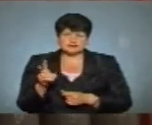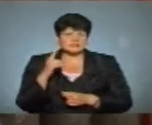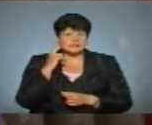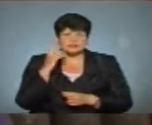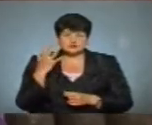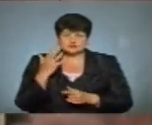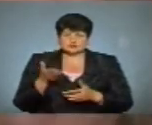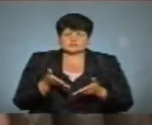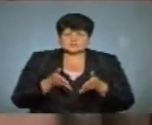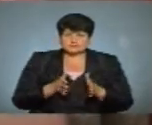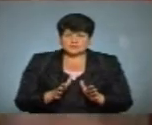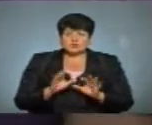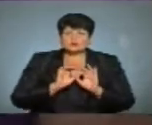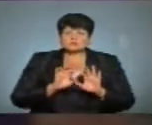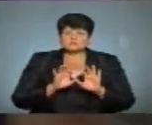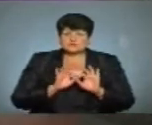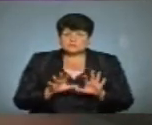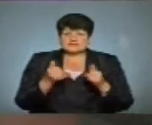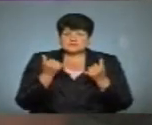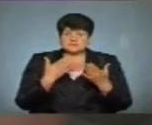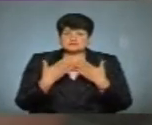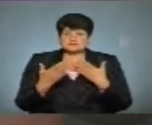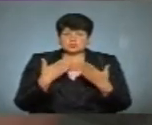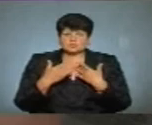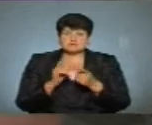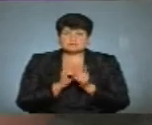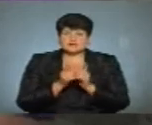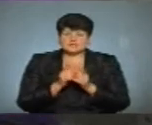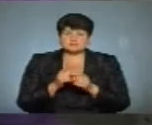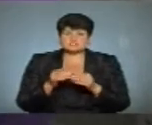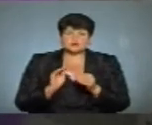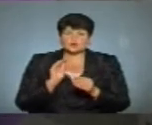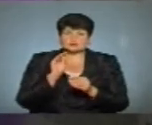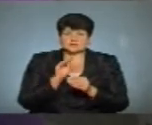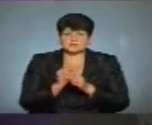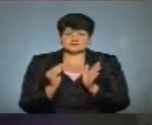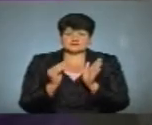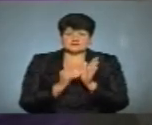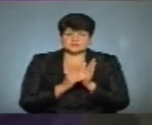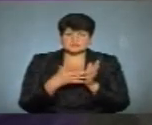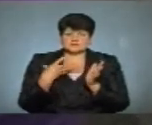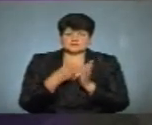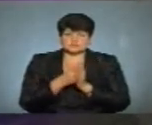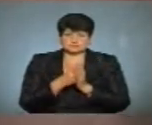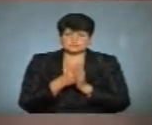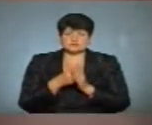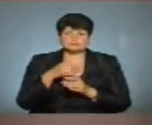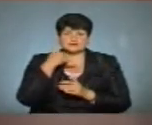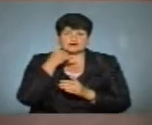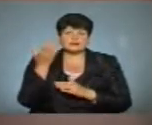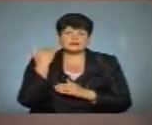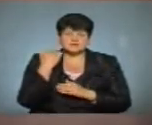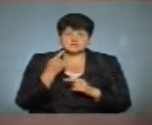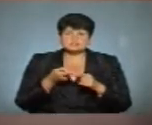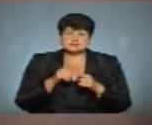від народження. Розповідає, тепер спілкується з перекладачем через додаток, який встановив на власному смартфоні. Раніше для